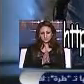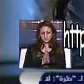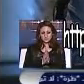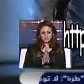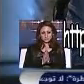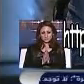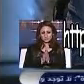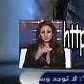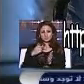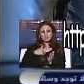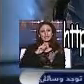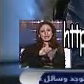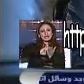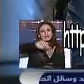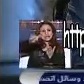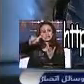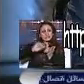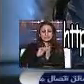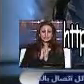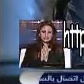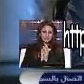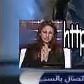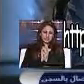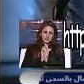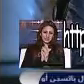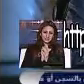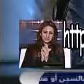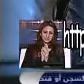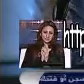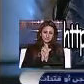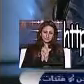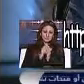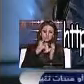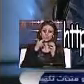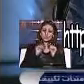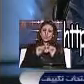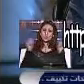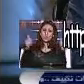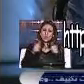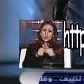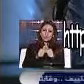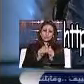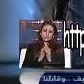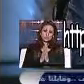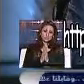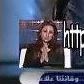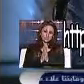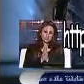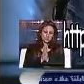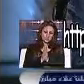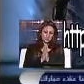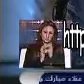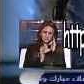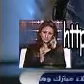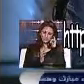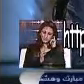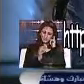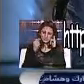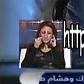الحقيقة أنا عايز أبعت رسالة إلى جيكا وأسرته. جيكا أصيب، وجيكا من